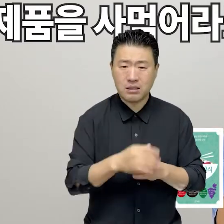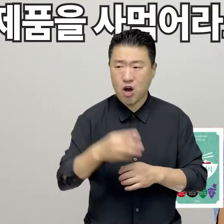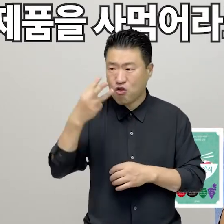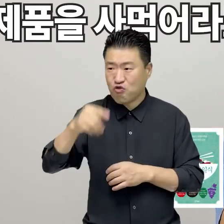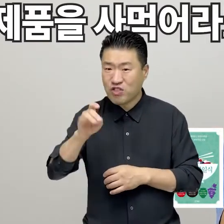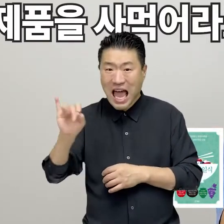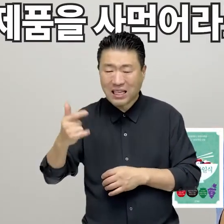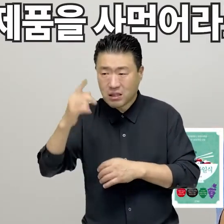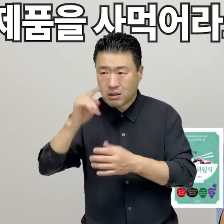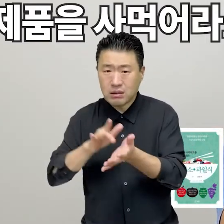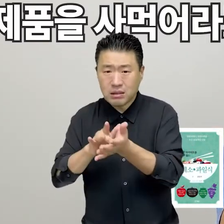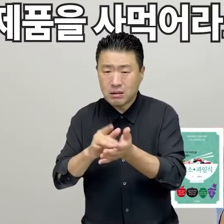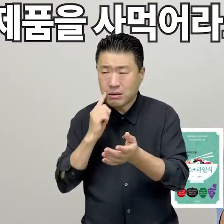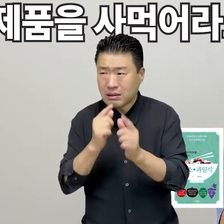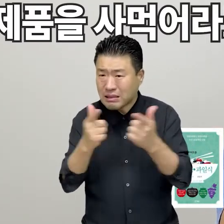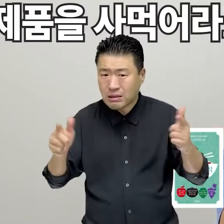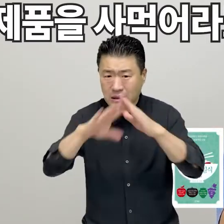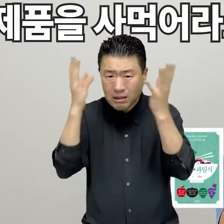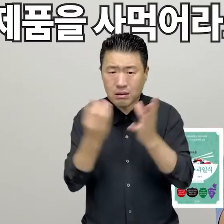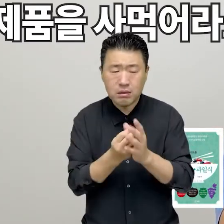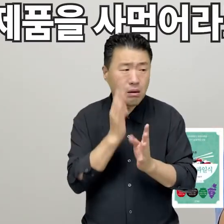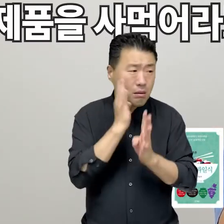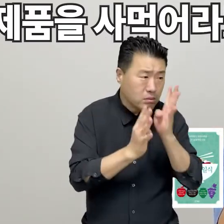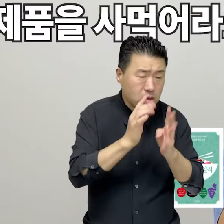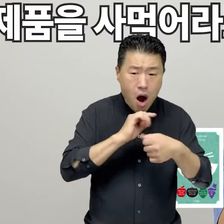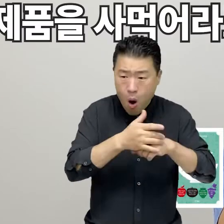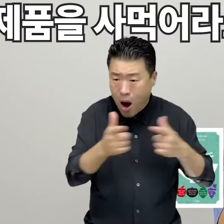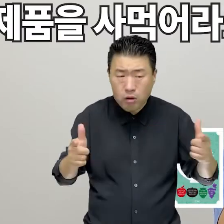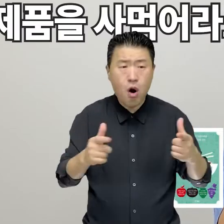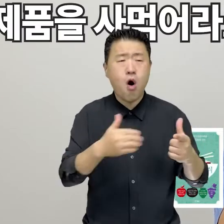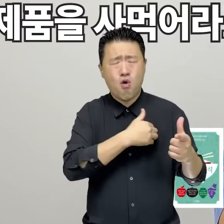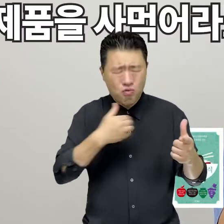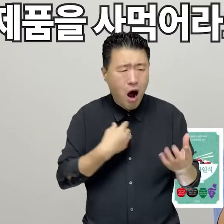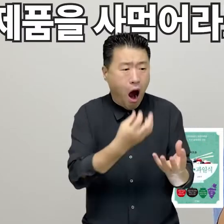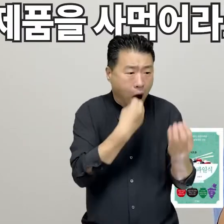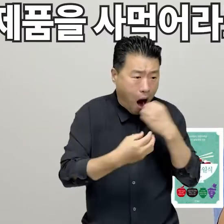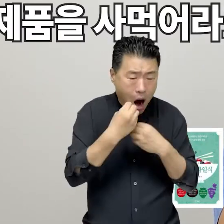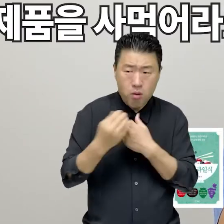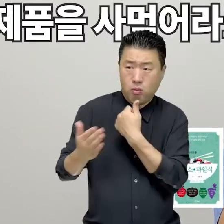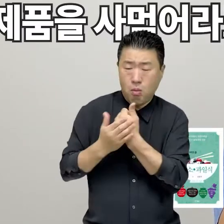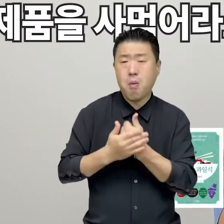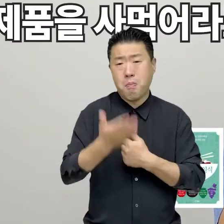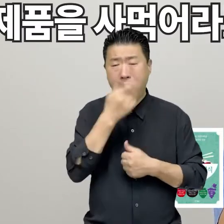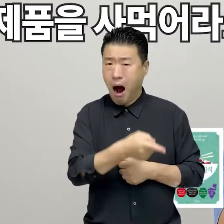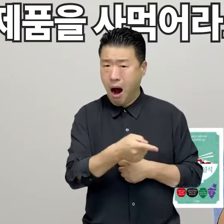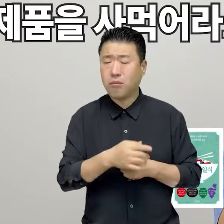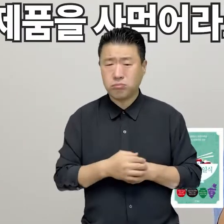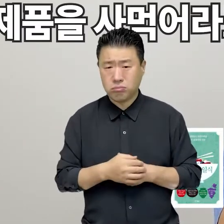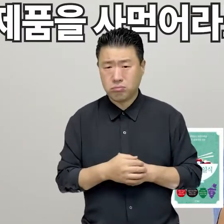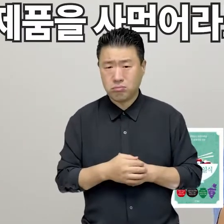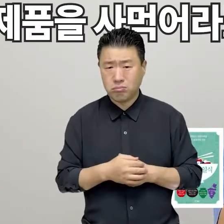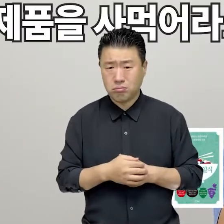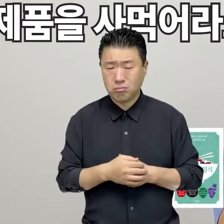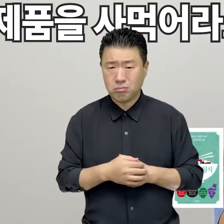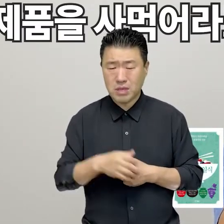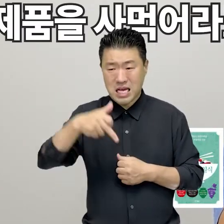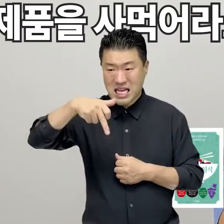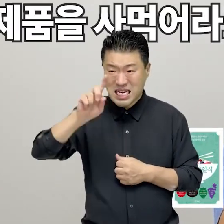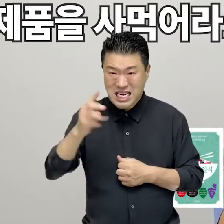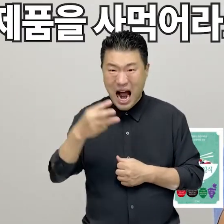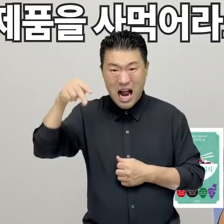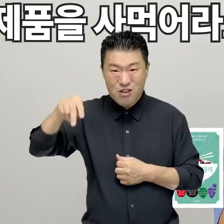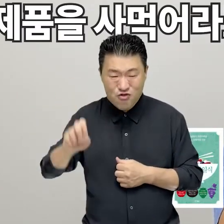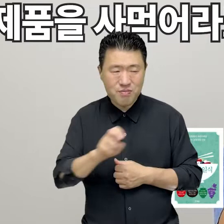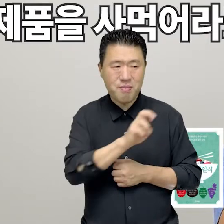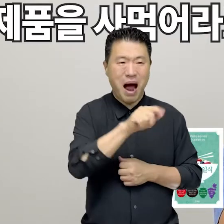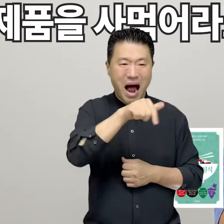오메가3, 루테인 이러한 것들은 모두 채소 과일로 충분히 섭취가 가능합니다. 특히나